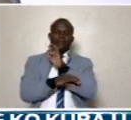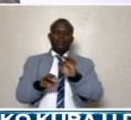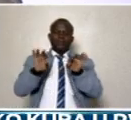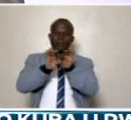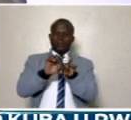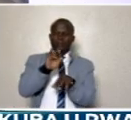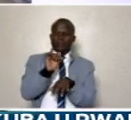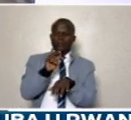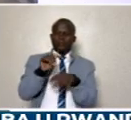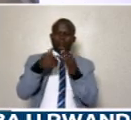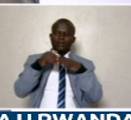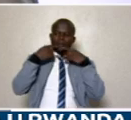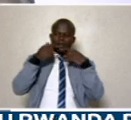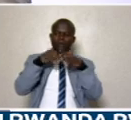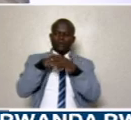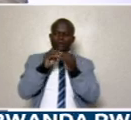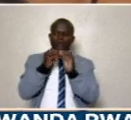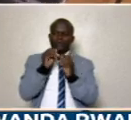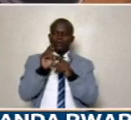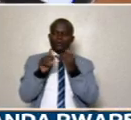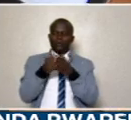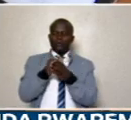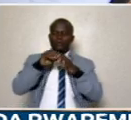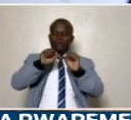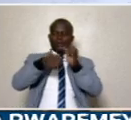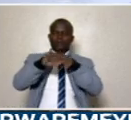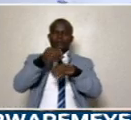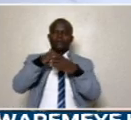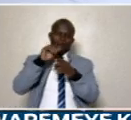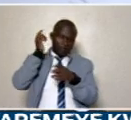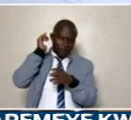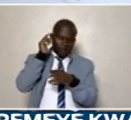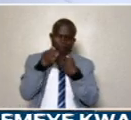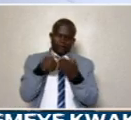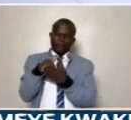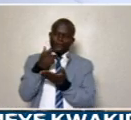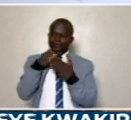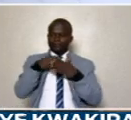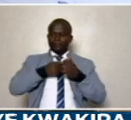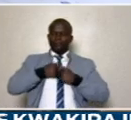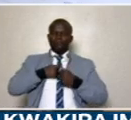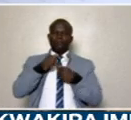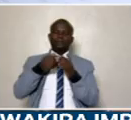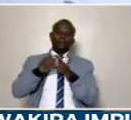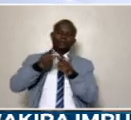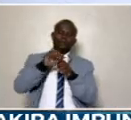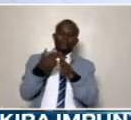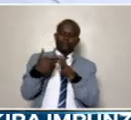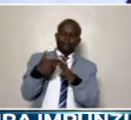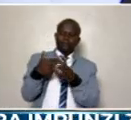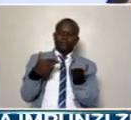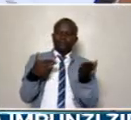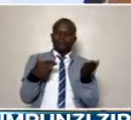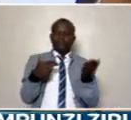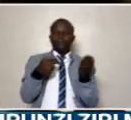RURA gitangaza yuko umubare w'abafatabuguzi ba za telefoni zigendanwa mu Rwanda wiyongereyeho ku gipimo